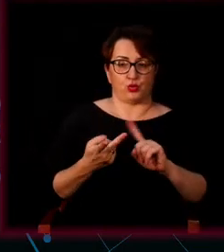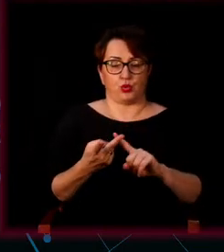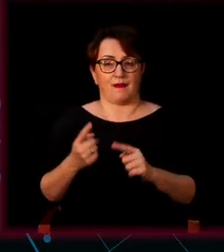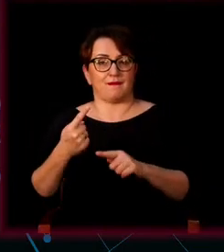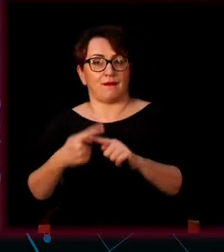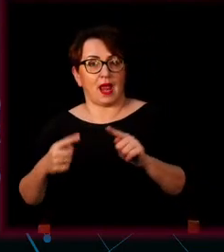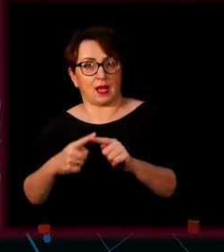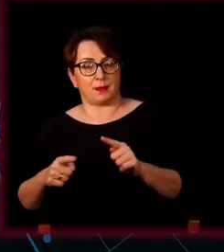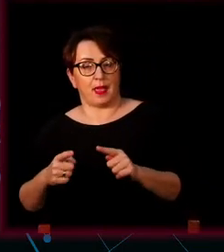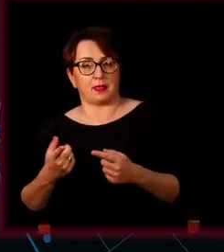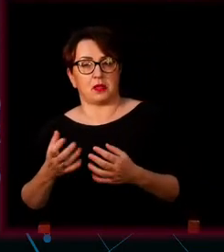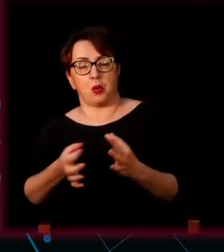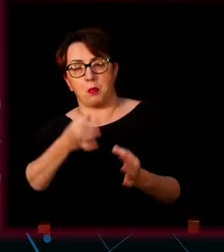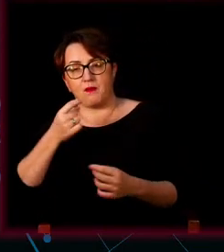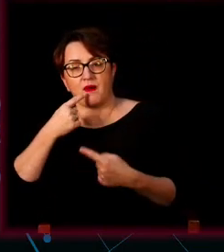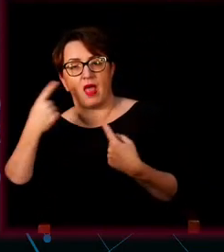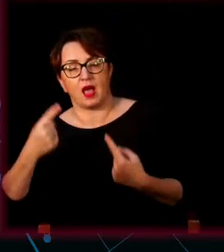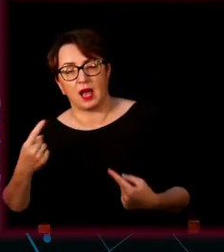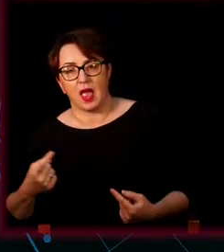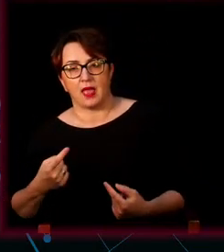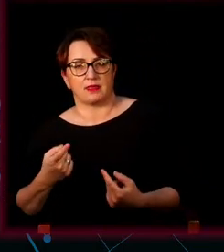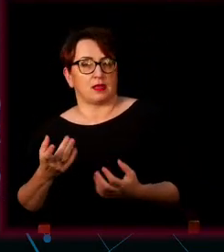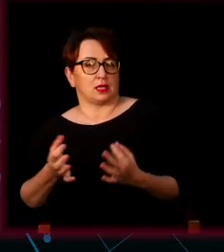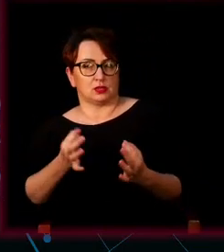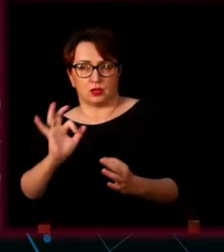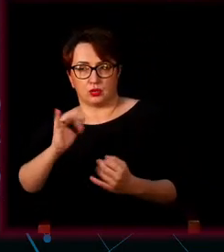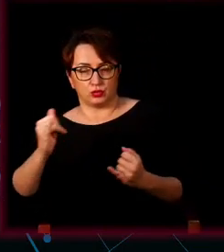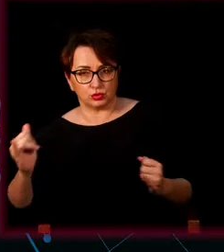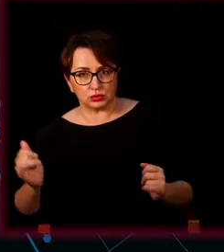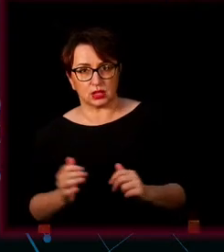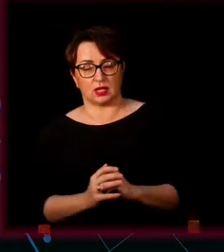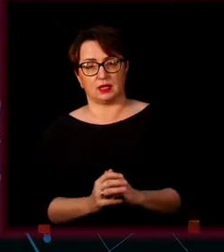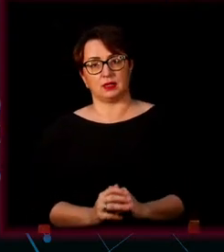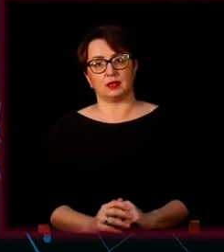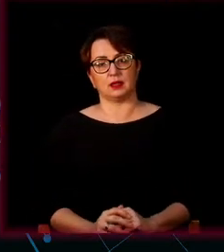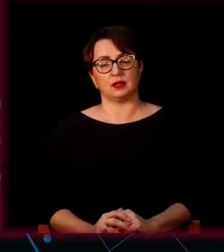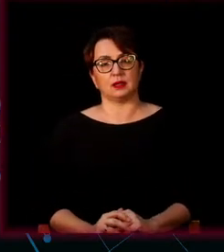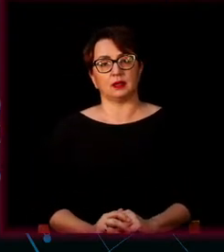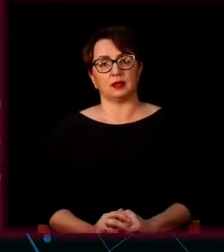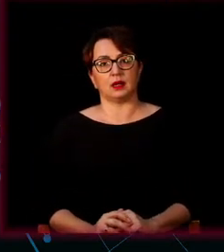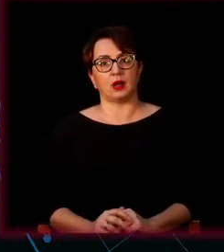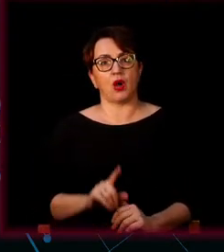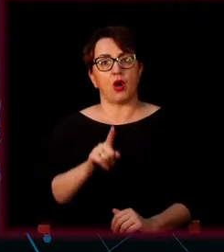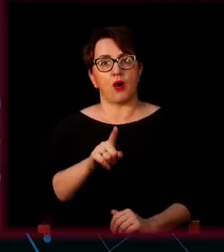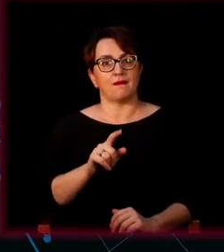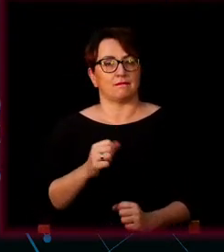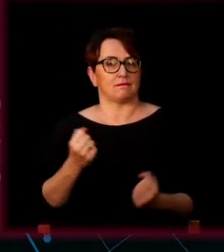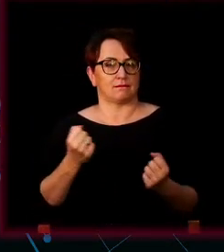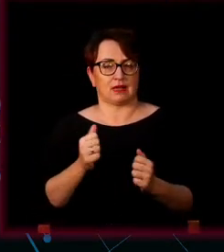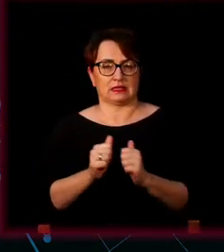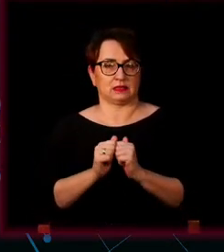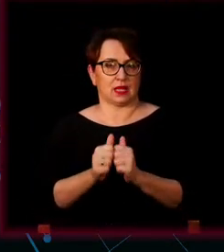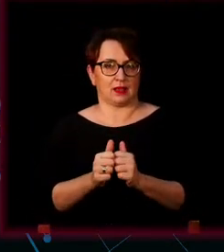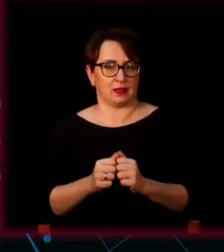fragmenty podań, fragmenty legend i tak dalej, tak jak mówię, stanowiła wyzwanie,